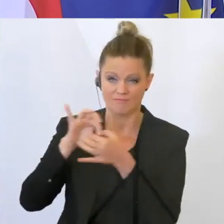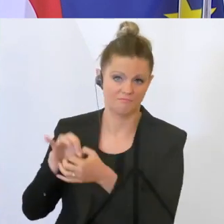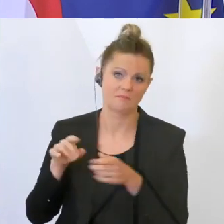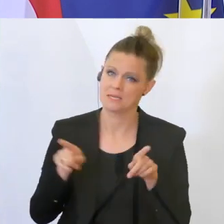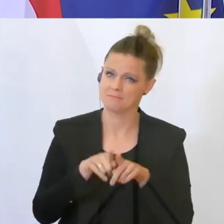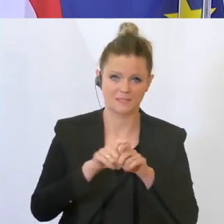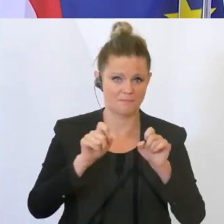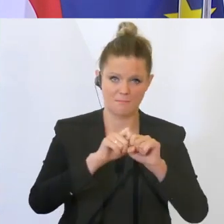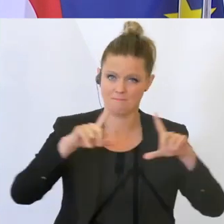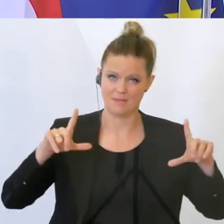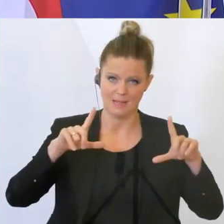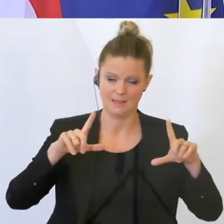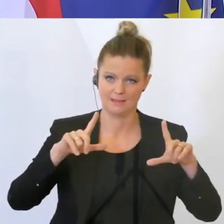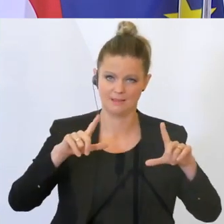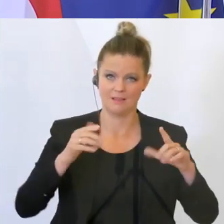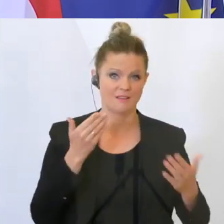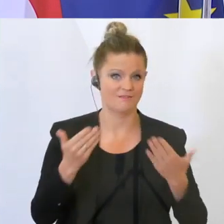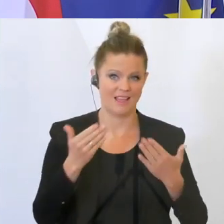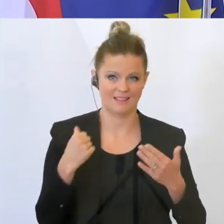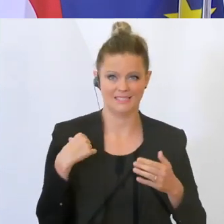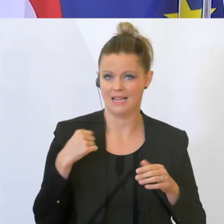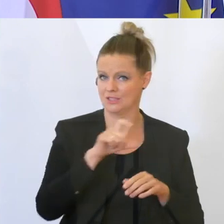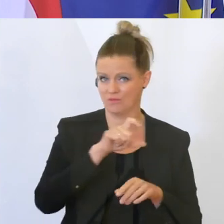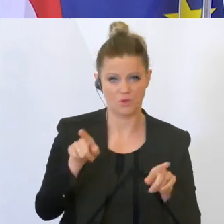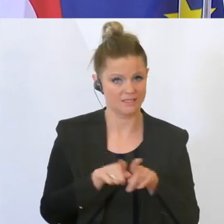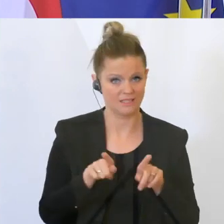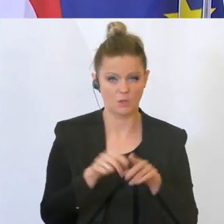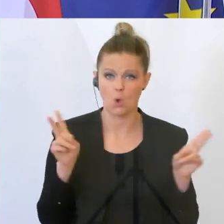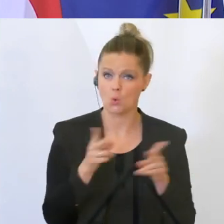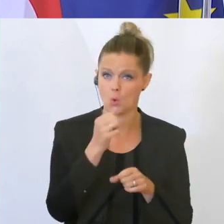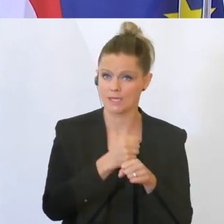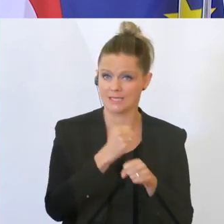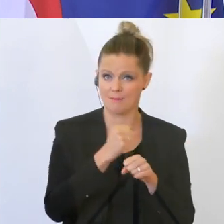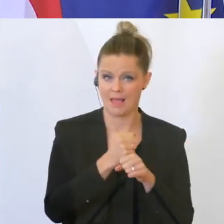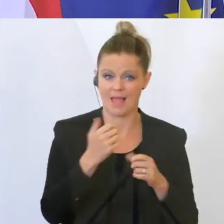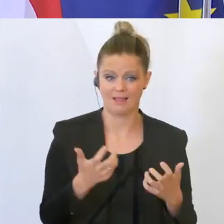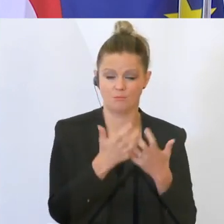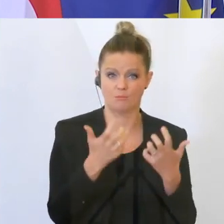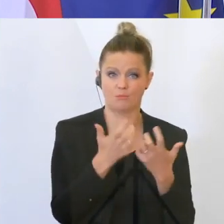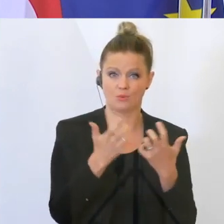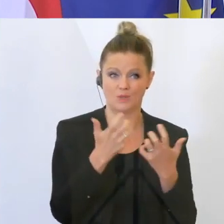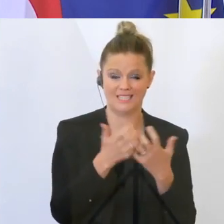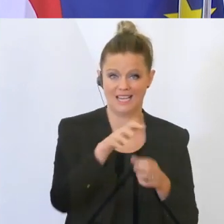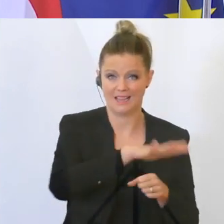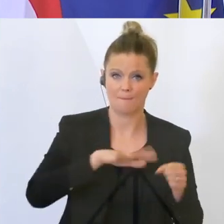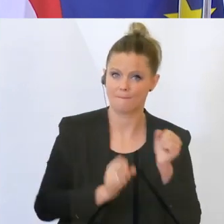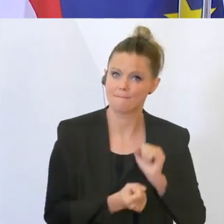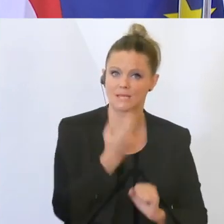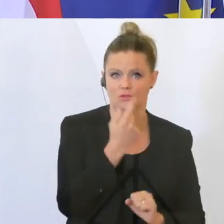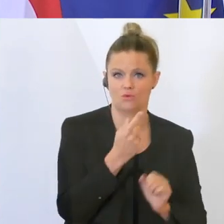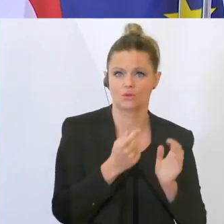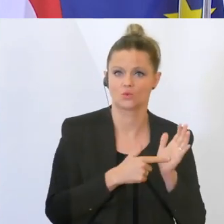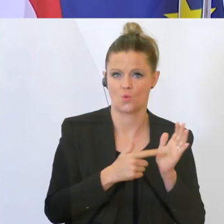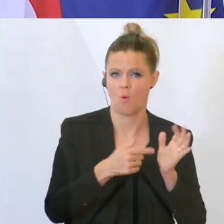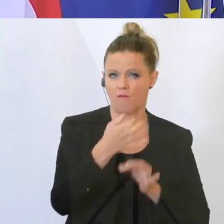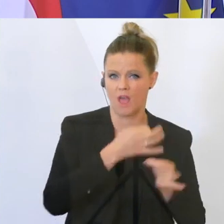gleichbleibende Bild in der im Verhältnis zu letzter Woche. Die Kurzarbeit ist im produzierenden Bereich besonders